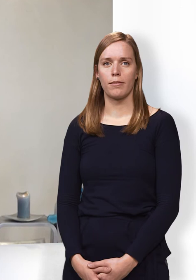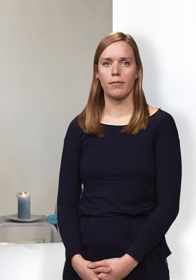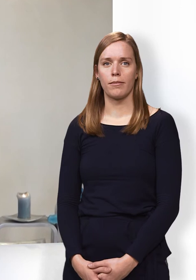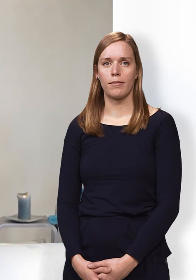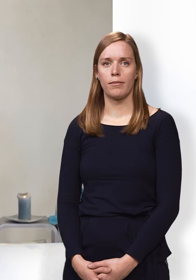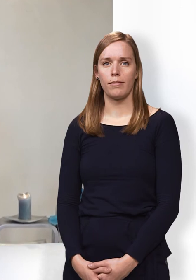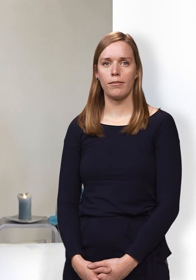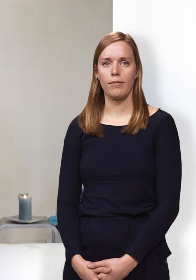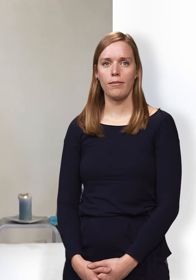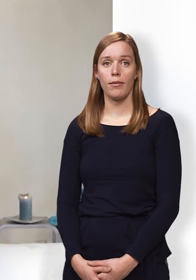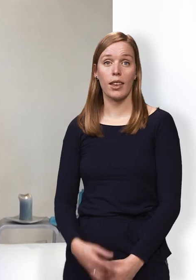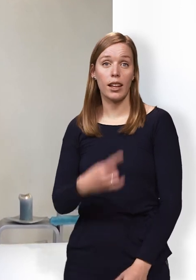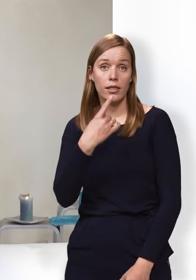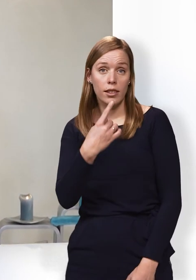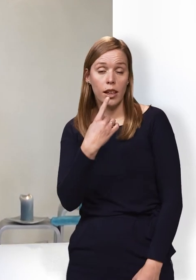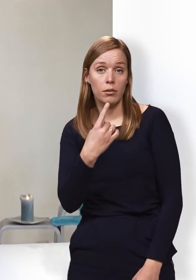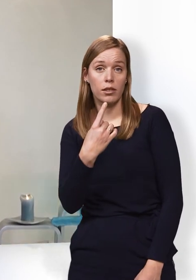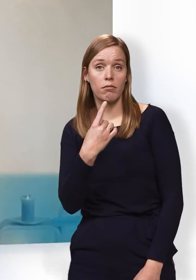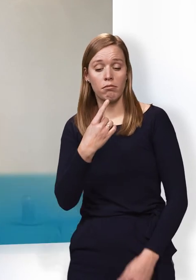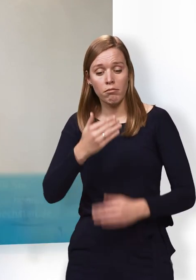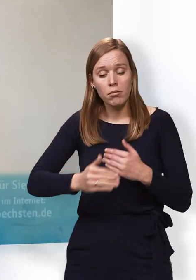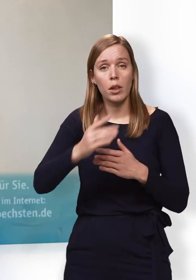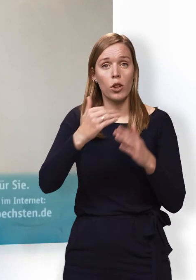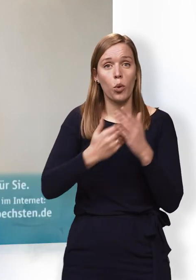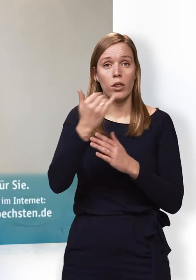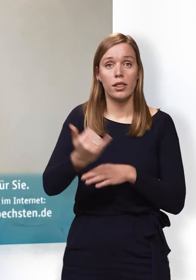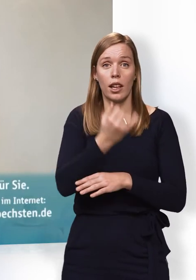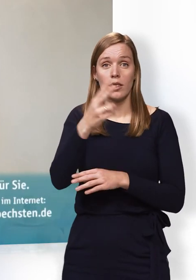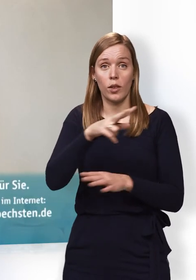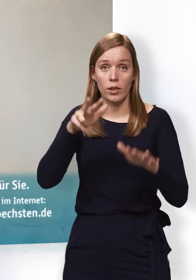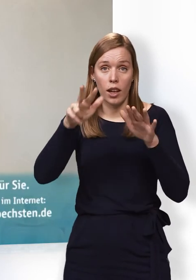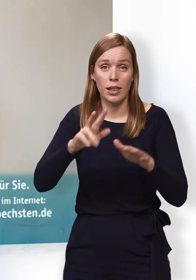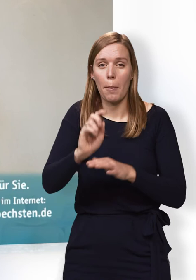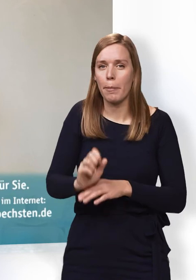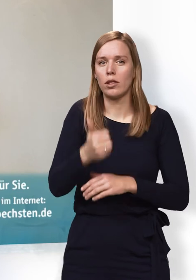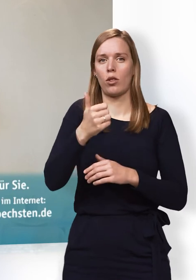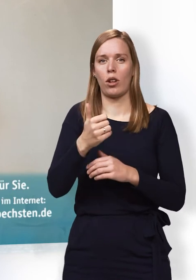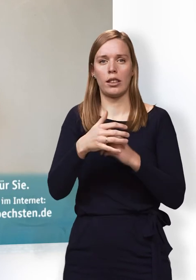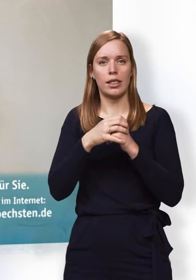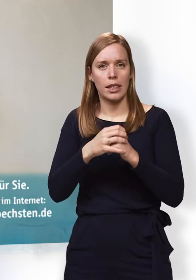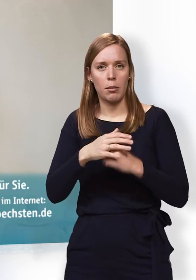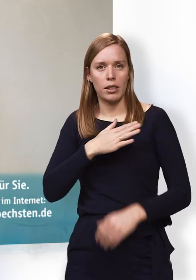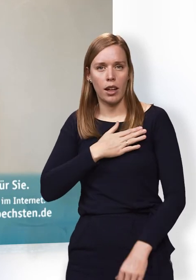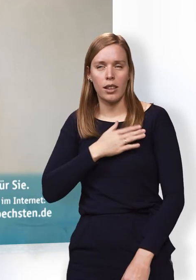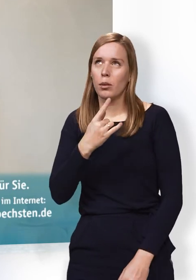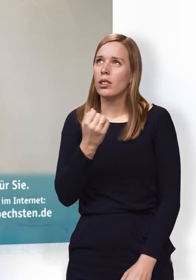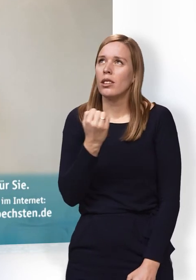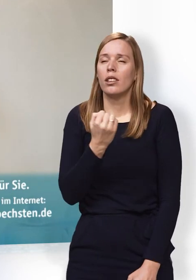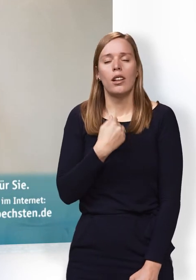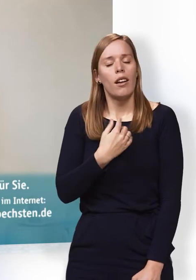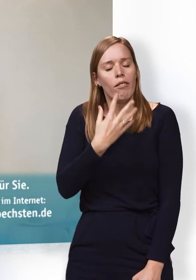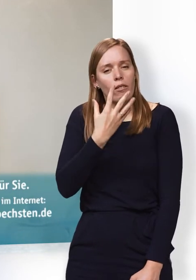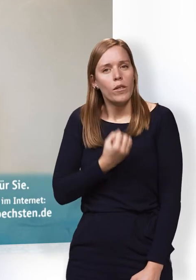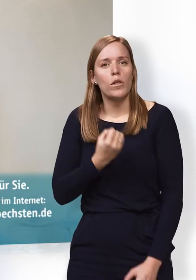Wenn Sie ein besonderes Gebetsanliegen für dieses neue Jahr 2018 haben, was Ihnen ein großes Bedürfnis,